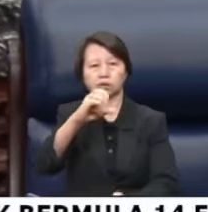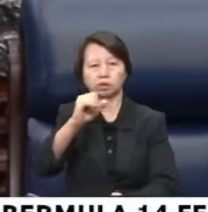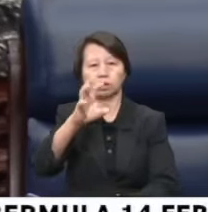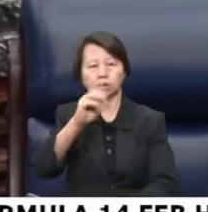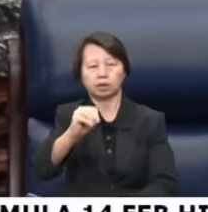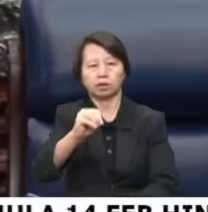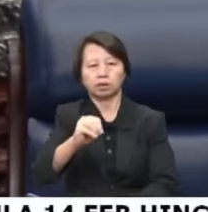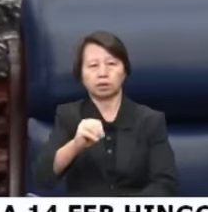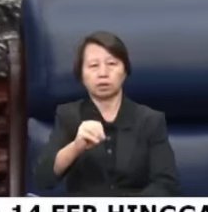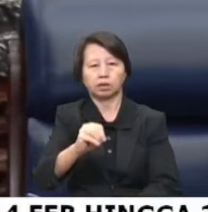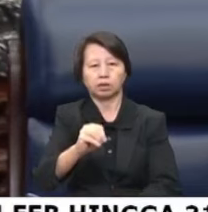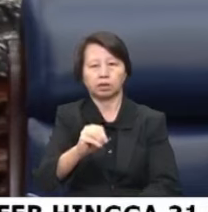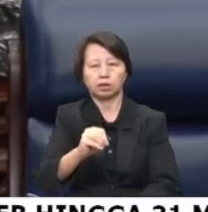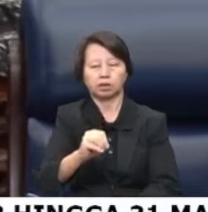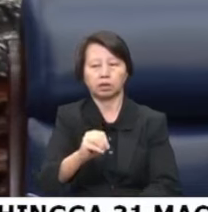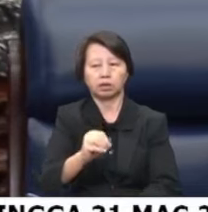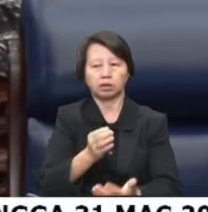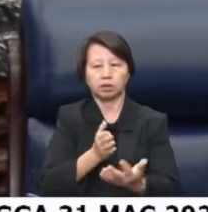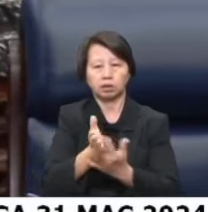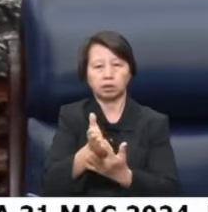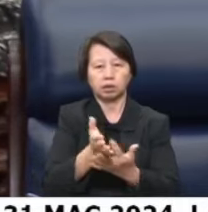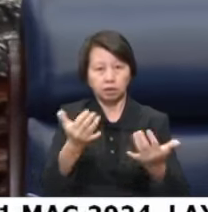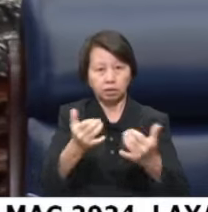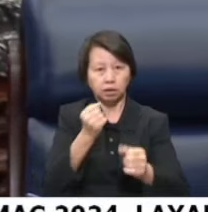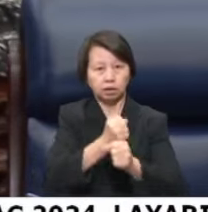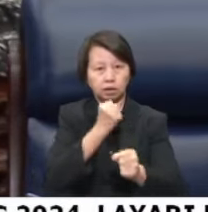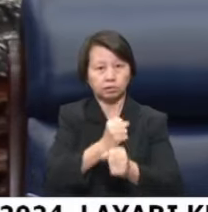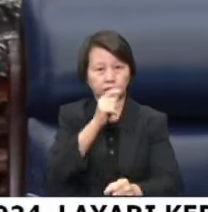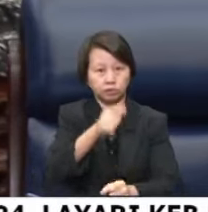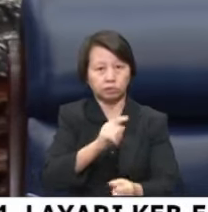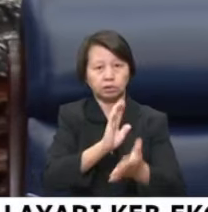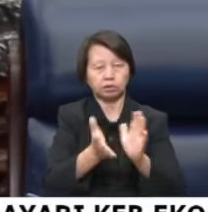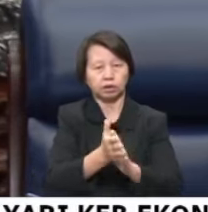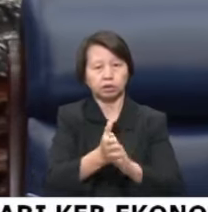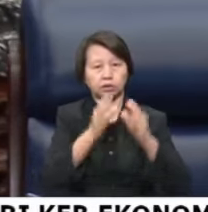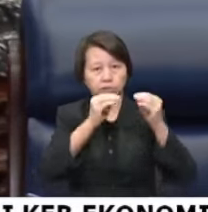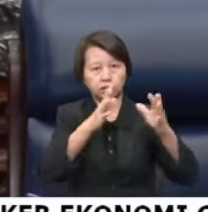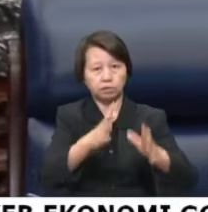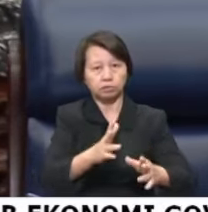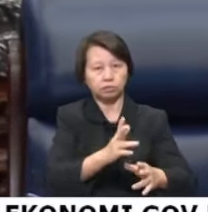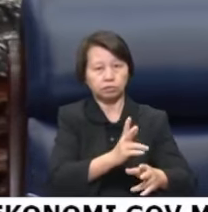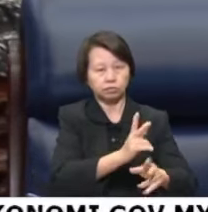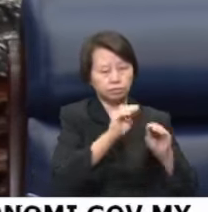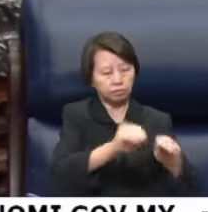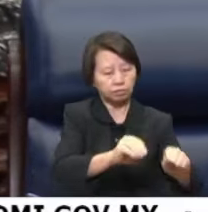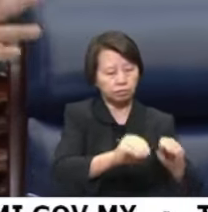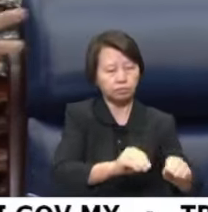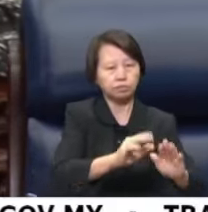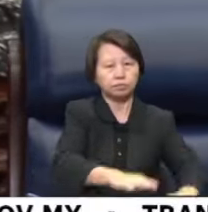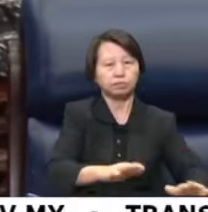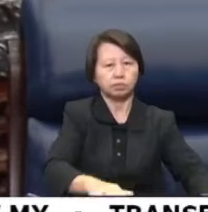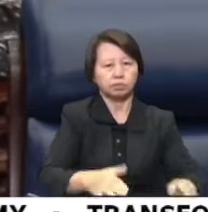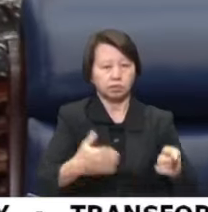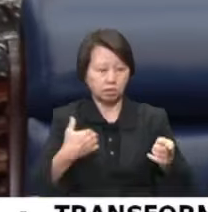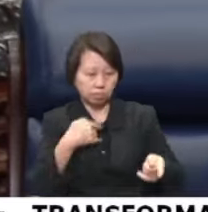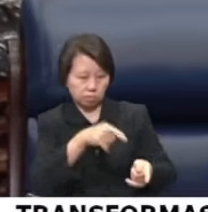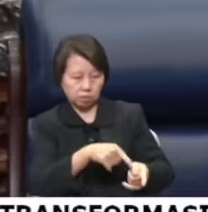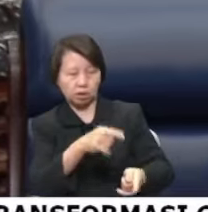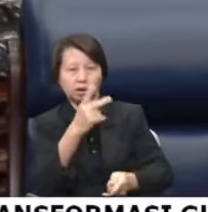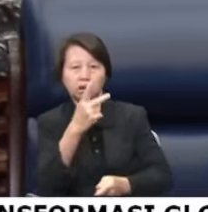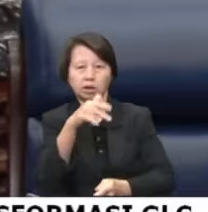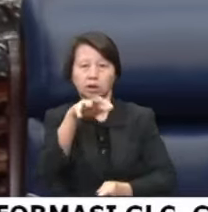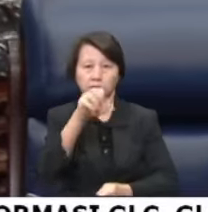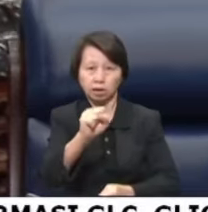nak scan through sama ada yang nak bekerja situ menjadi pengasuh, pelindung itu mereka ada tak